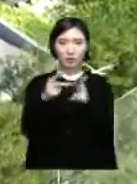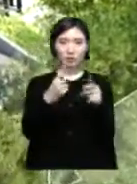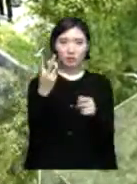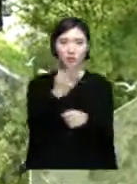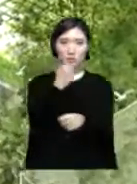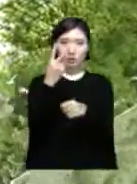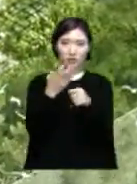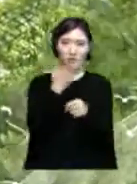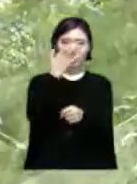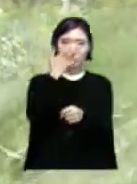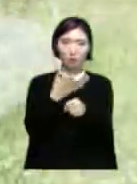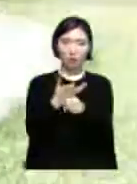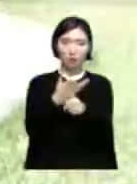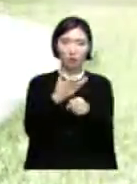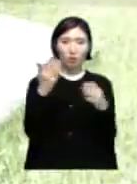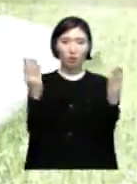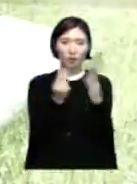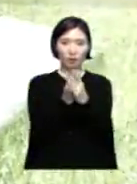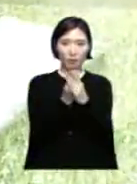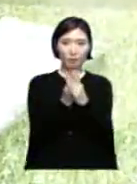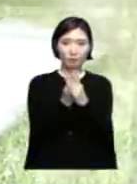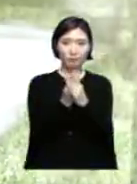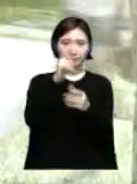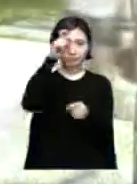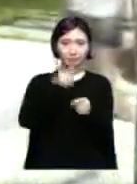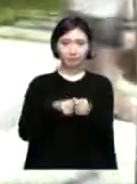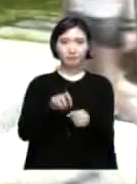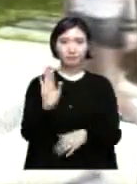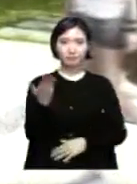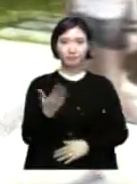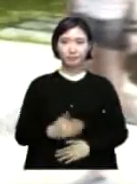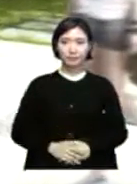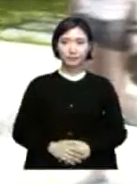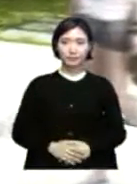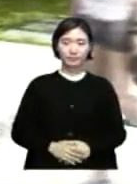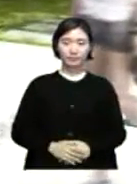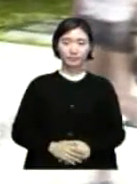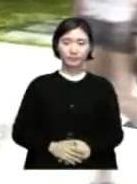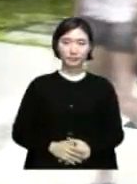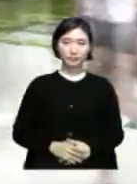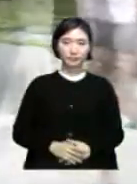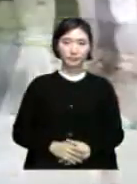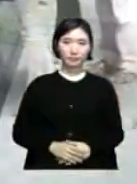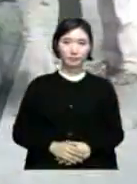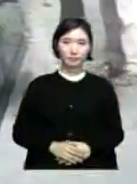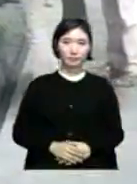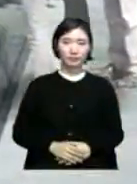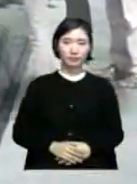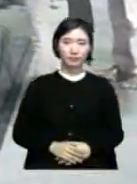2018년 하반기 완공을 목표로 합니다. 딜라이브 서울 경기 케이블TV 박용입니다.